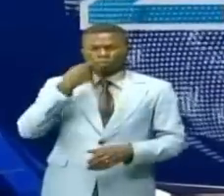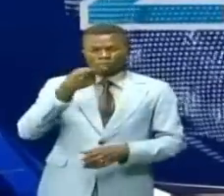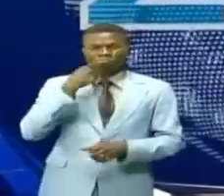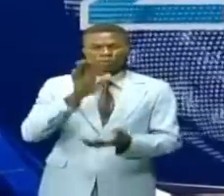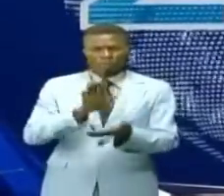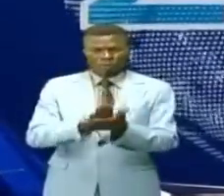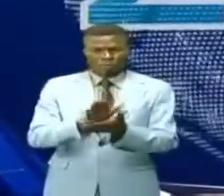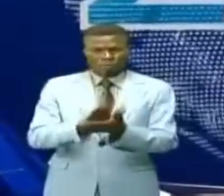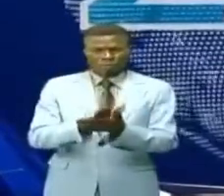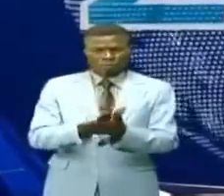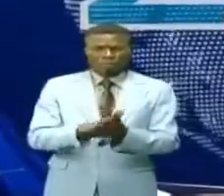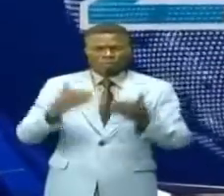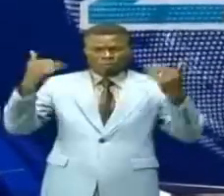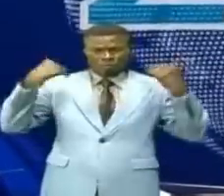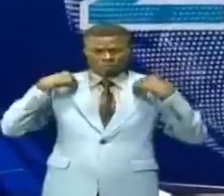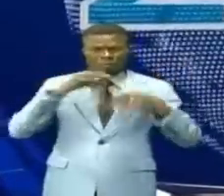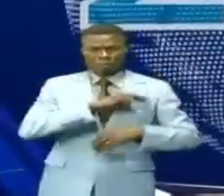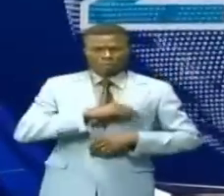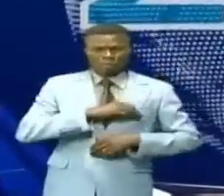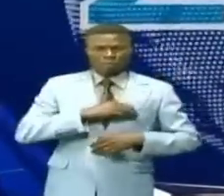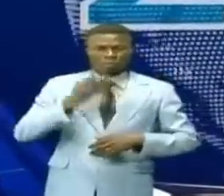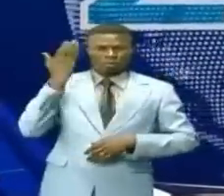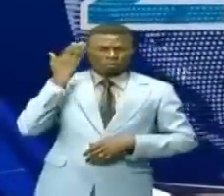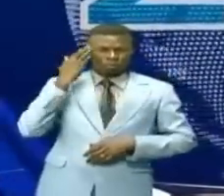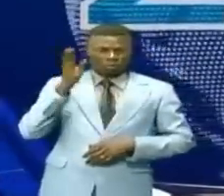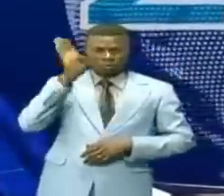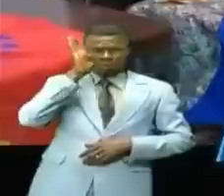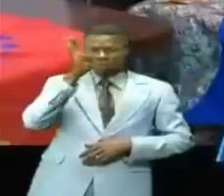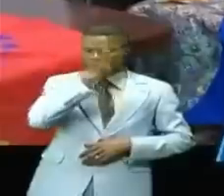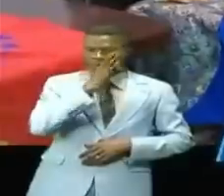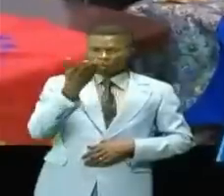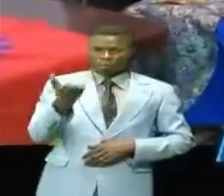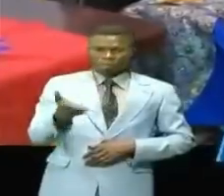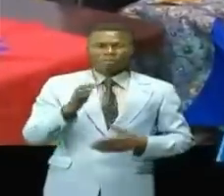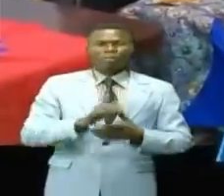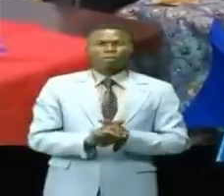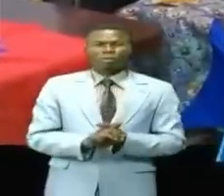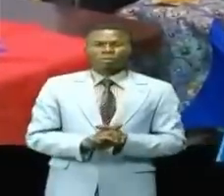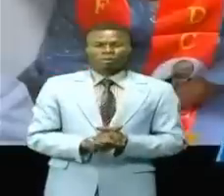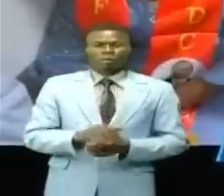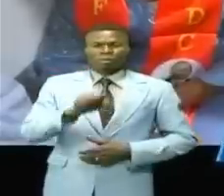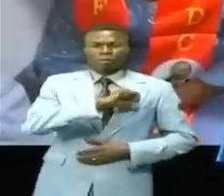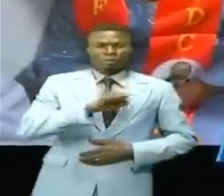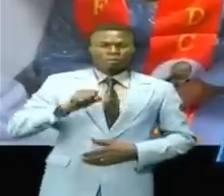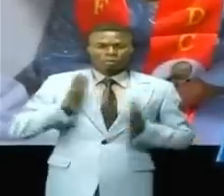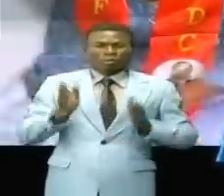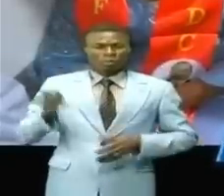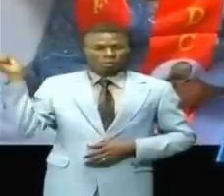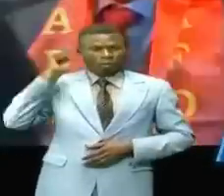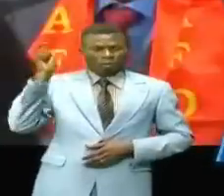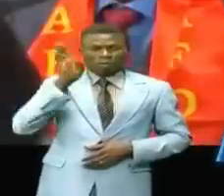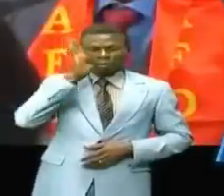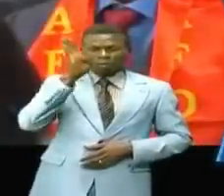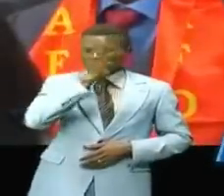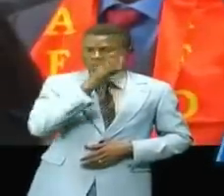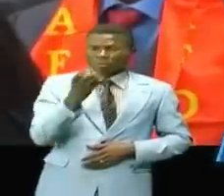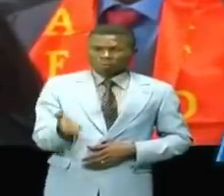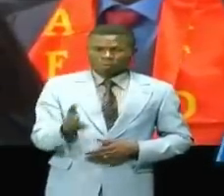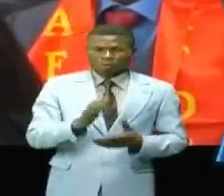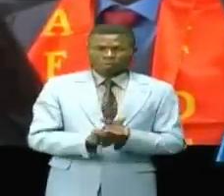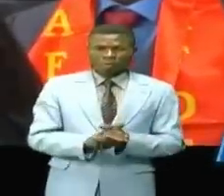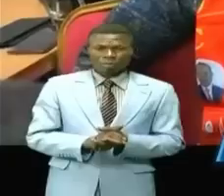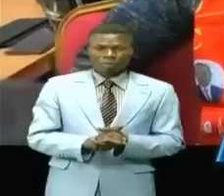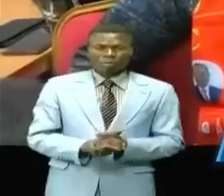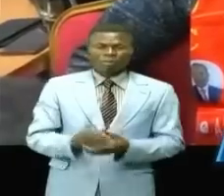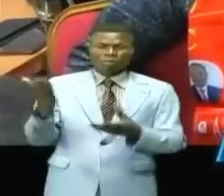ses côtés l'autorité morale Modeste Baatilou-Kwebo. Le statutaire, le sénateur professeur Modeste Baatilou-Kwebo, de la